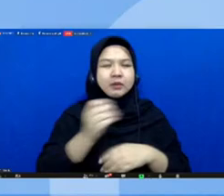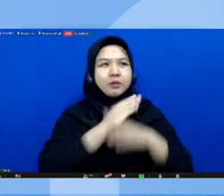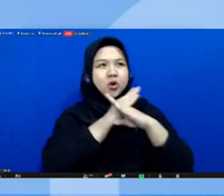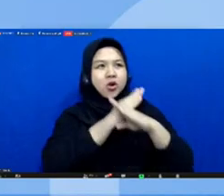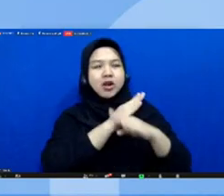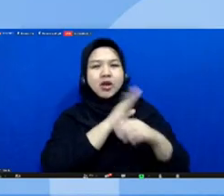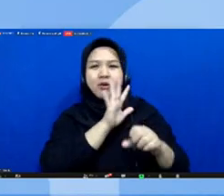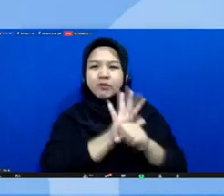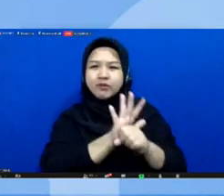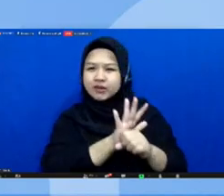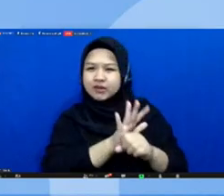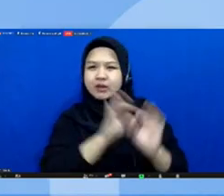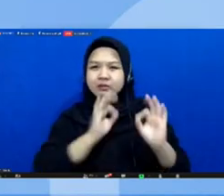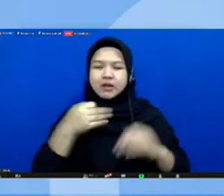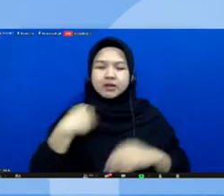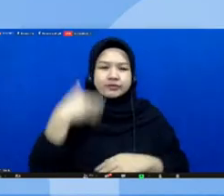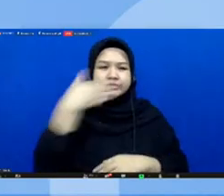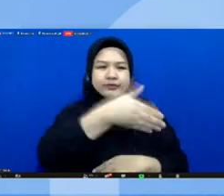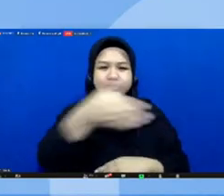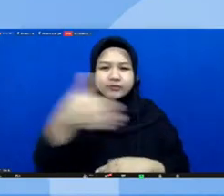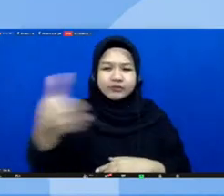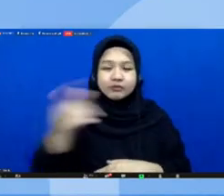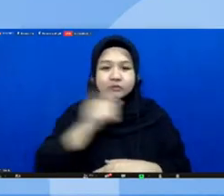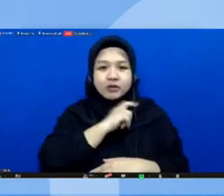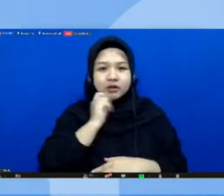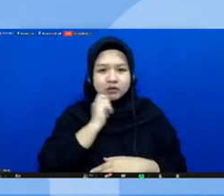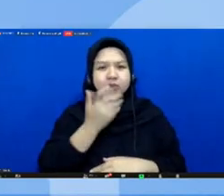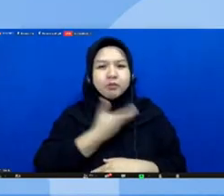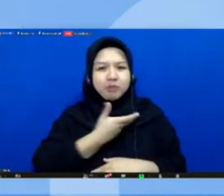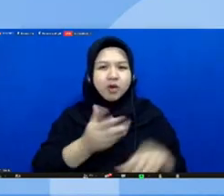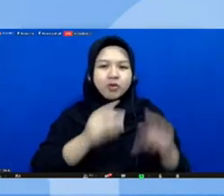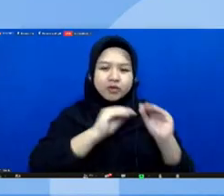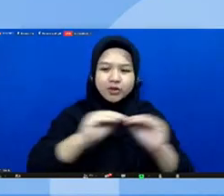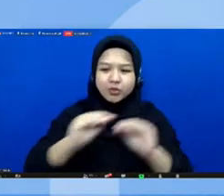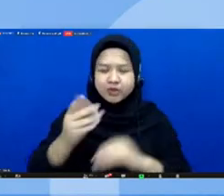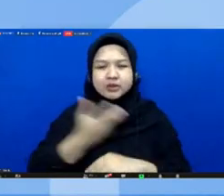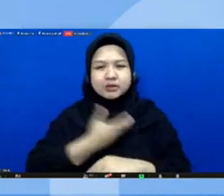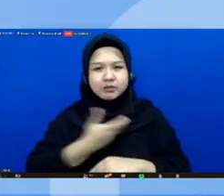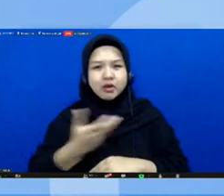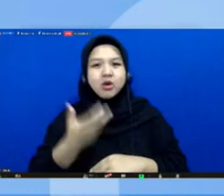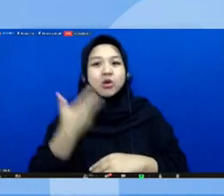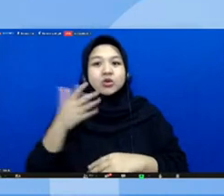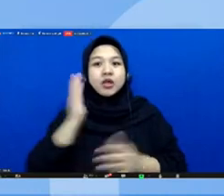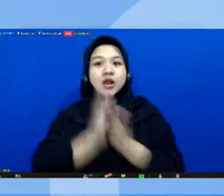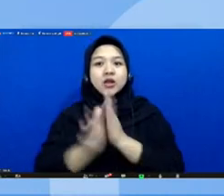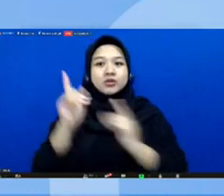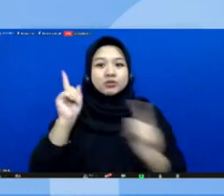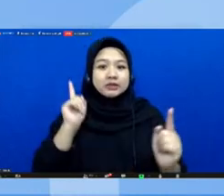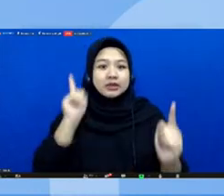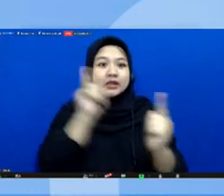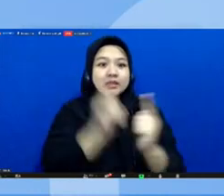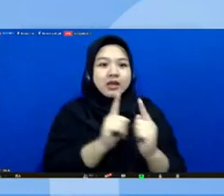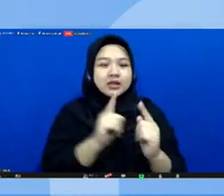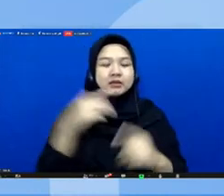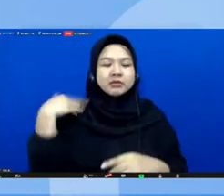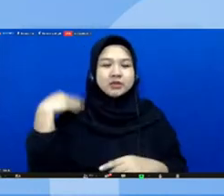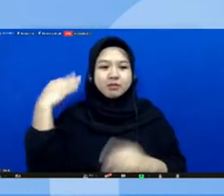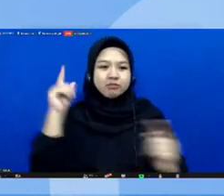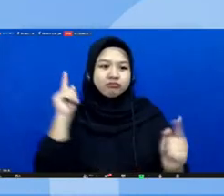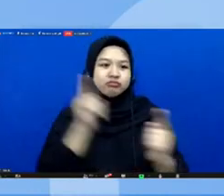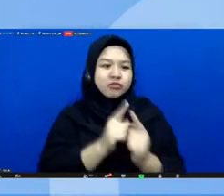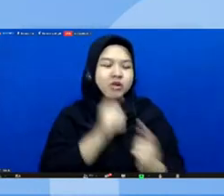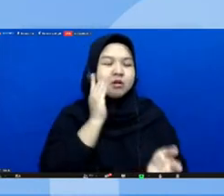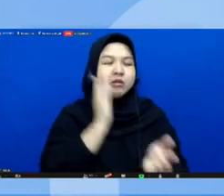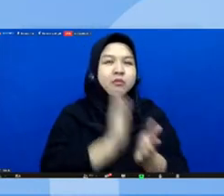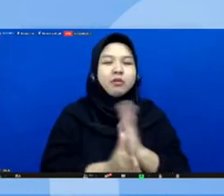ini, ketika mereka turun ke lapangan, mereka ternyata juga mau loh diedukasi, dan ternyata ketika sudah didatangi langsung oleh pejabatnya, ternyata mereka baru